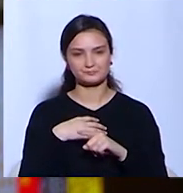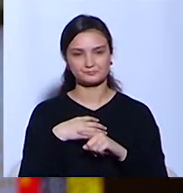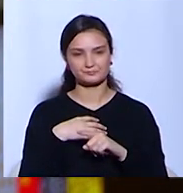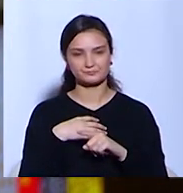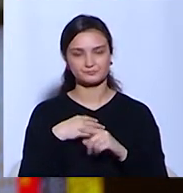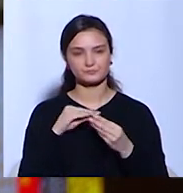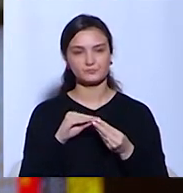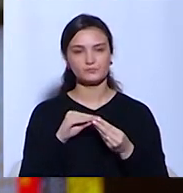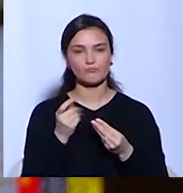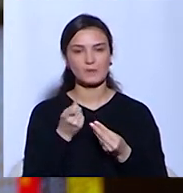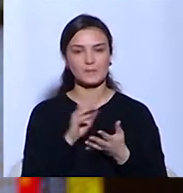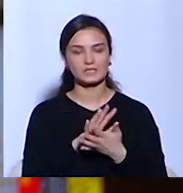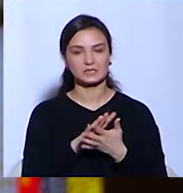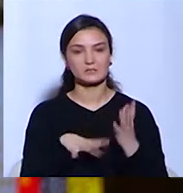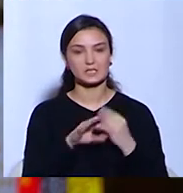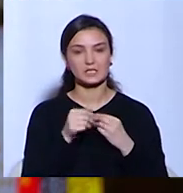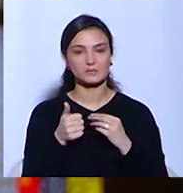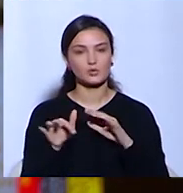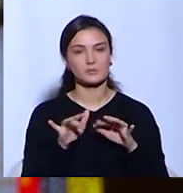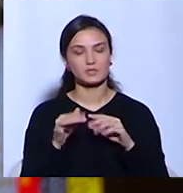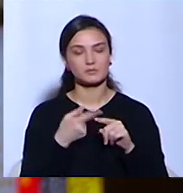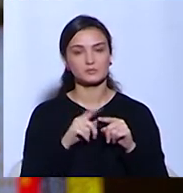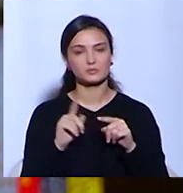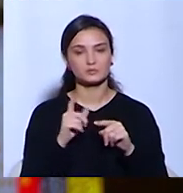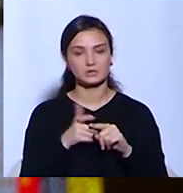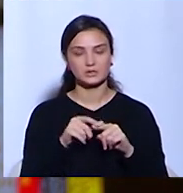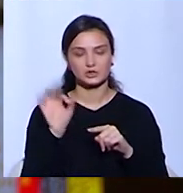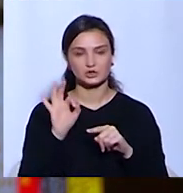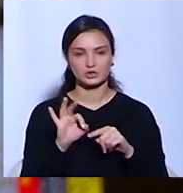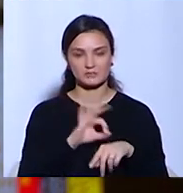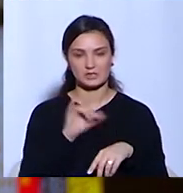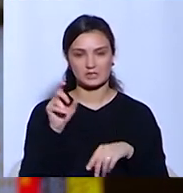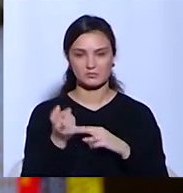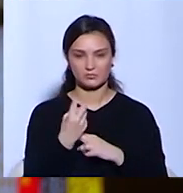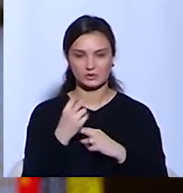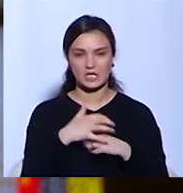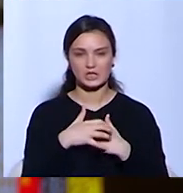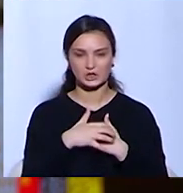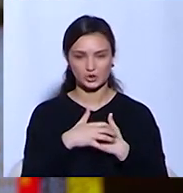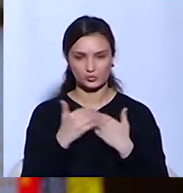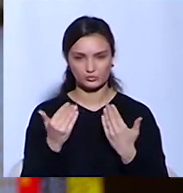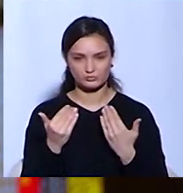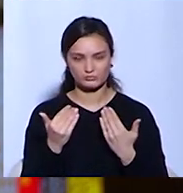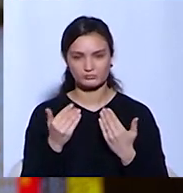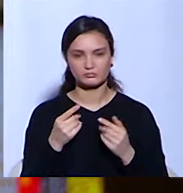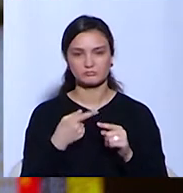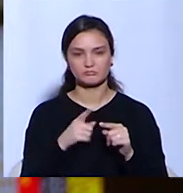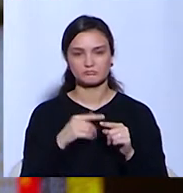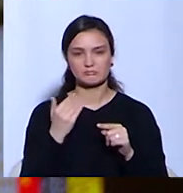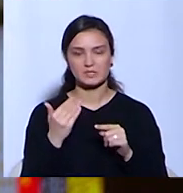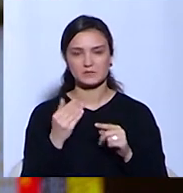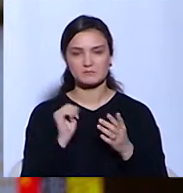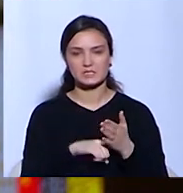აი მეგობარი ბაქტერიების კარგად მოქმედება, იმიტომ რომ ძალიან ხშირად პაციენტები მოგმართავენ ალერგიული სიმპტომებით და